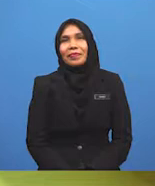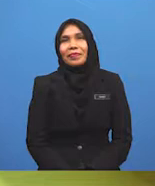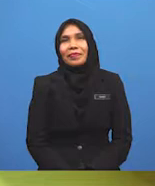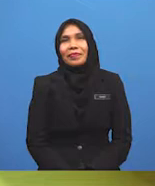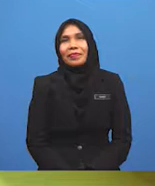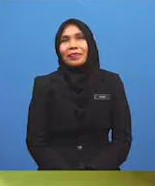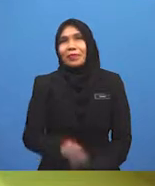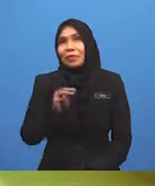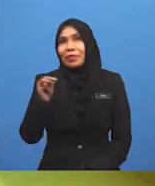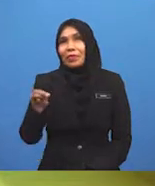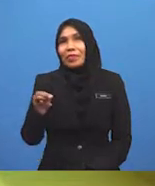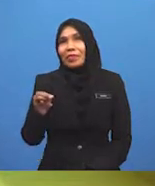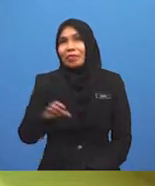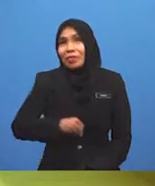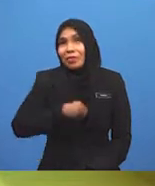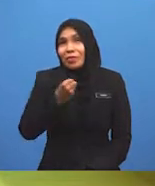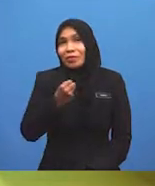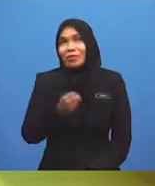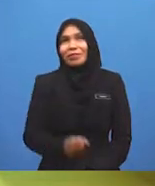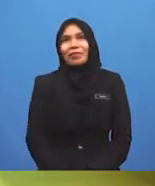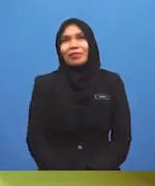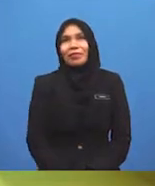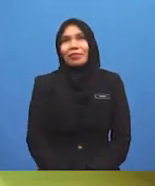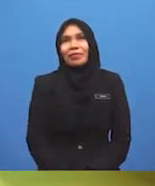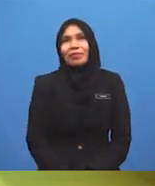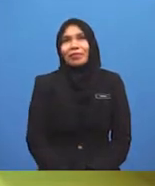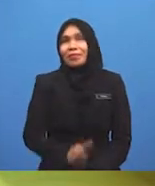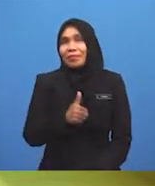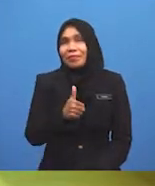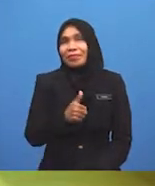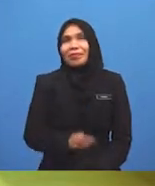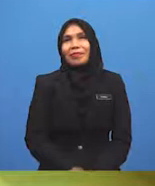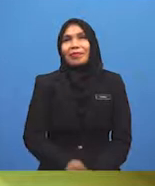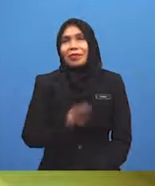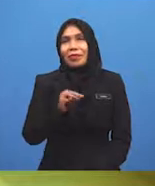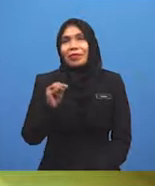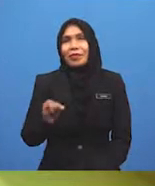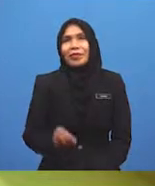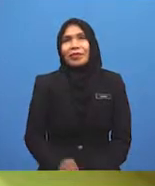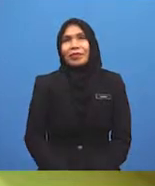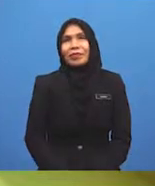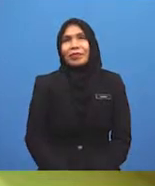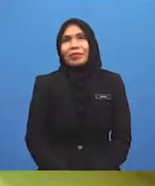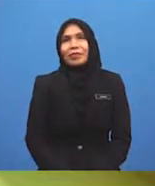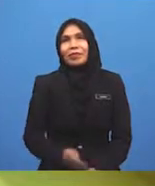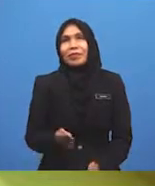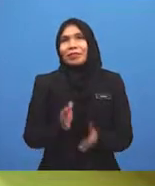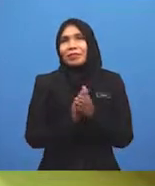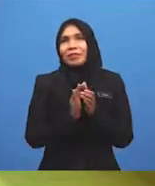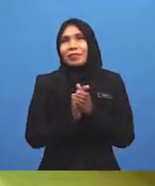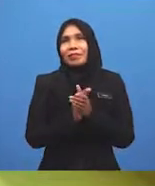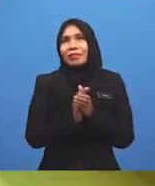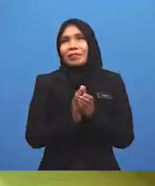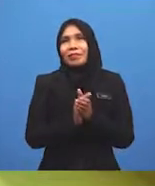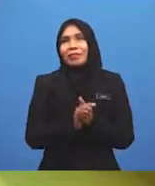Murid-murid, seronok tak menyanyi lagu ni? Seronok? Hebat semua. Murid-murid, bagi tepukan untuk diri